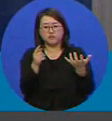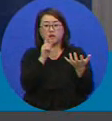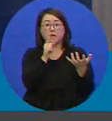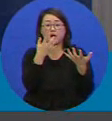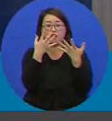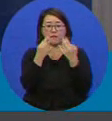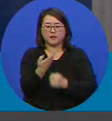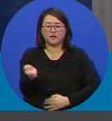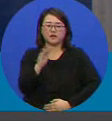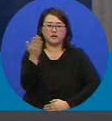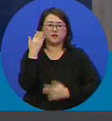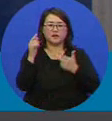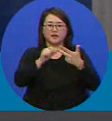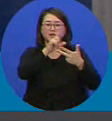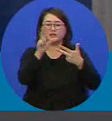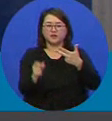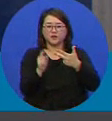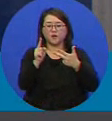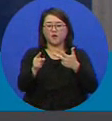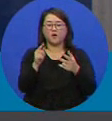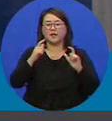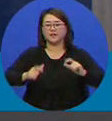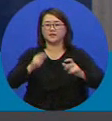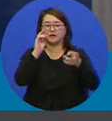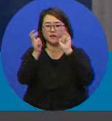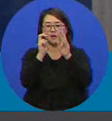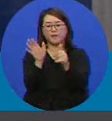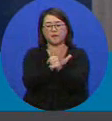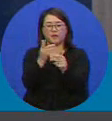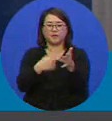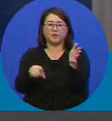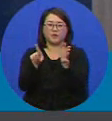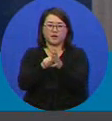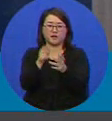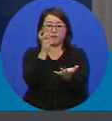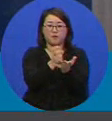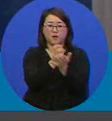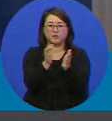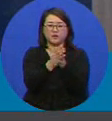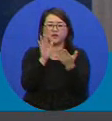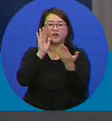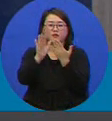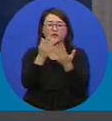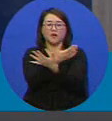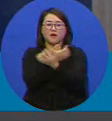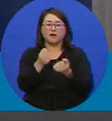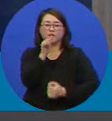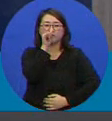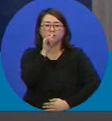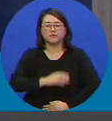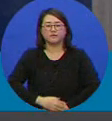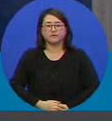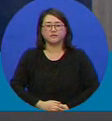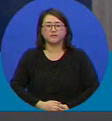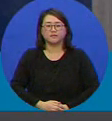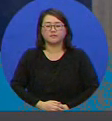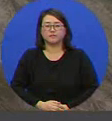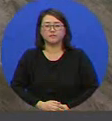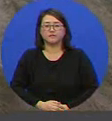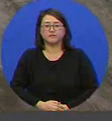우대 기준이 마련된 뒤 처음으로 지역기업을 배려하는 협약이 이루어졌습니다. 권대성 기자입니다.